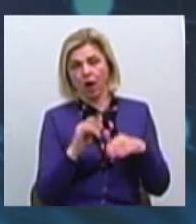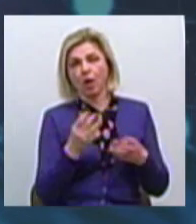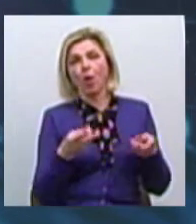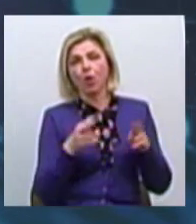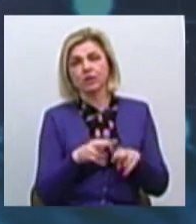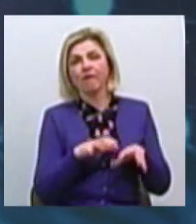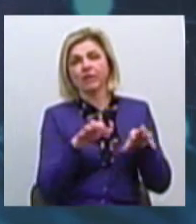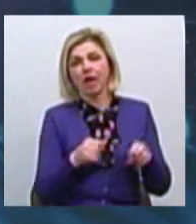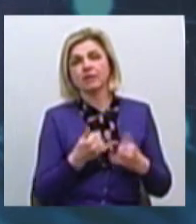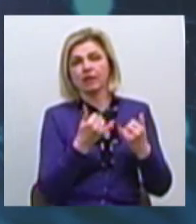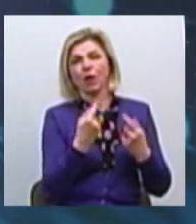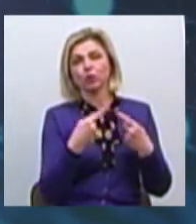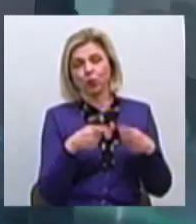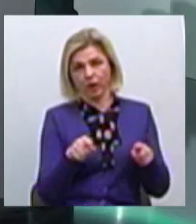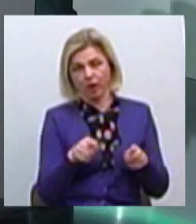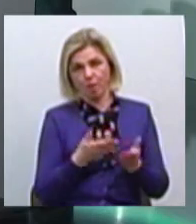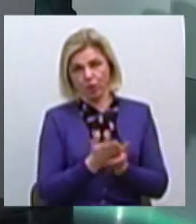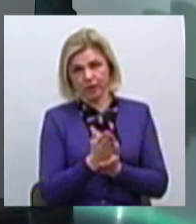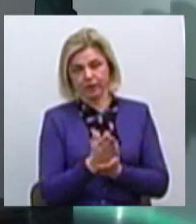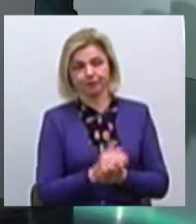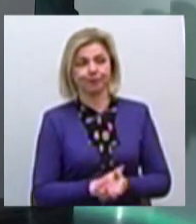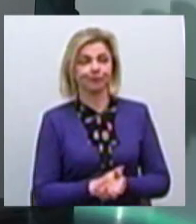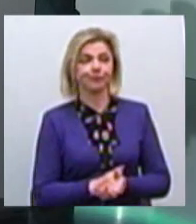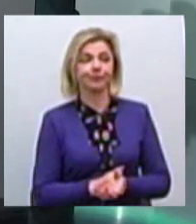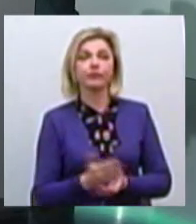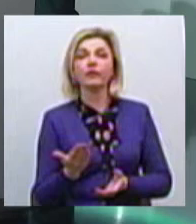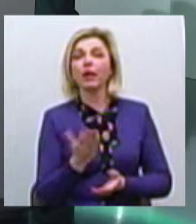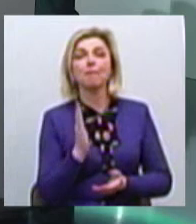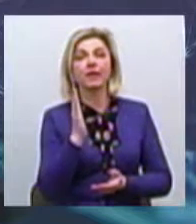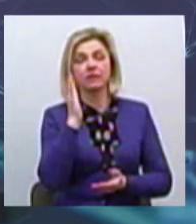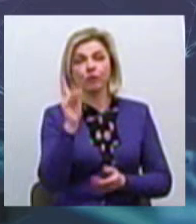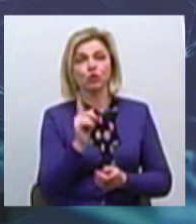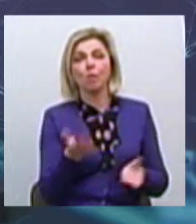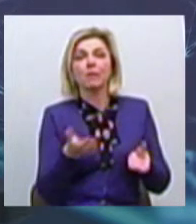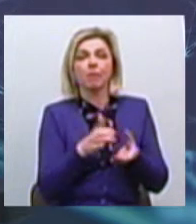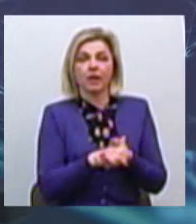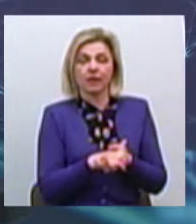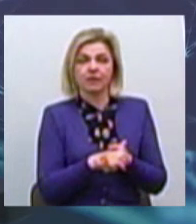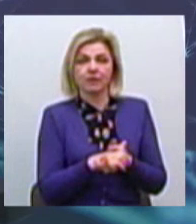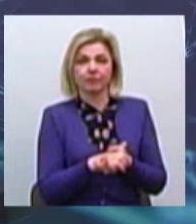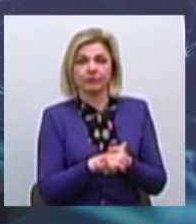для других политиков. Півхвилини. Які є перспективи для того, щоб примирилися